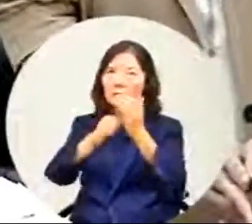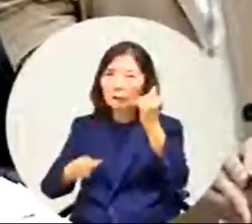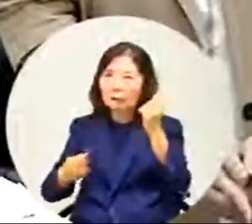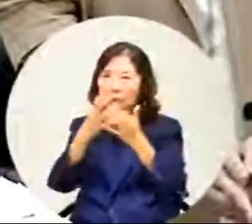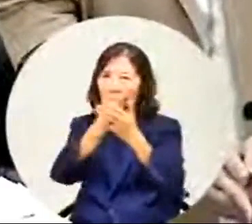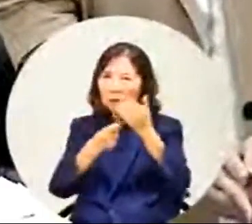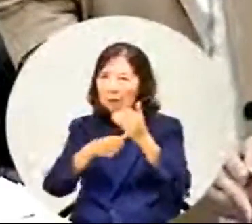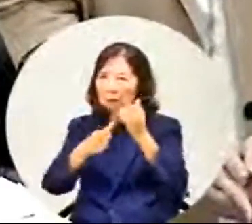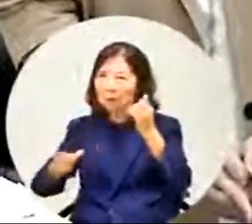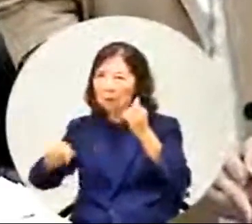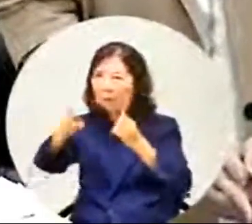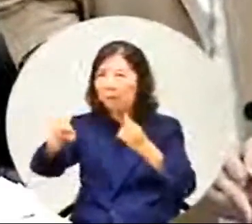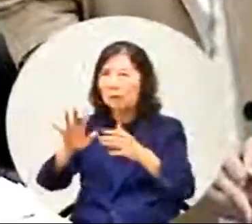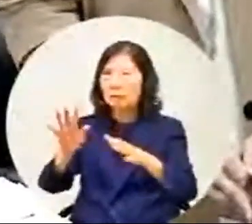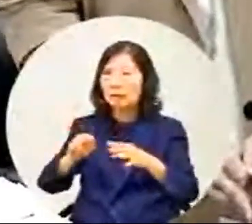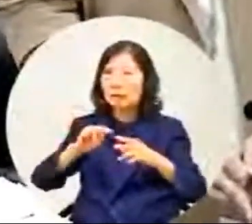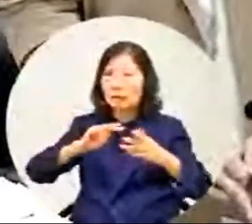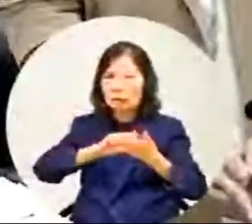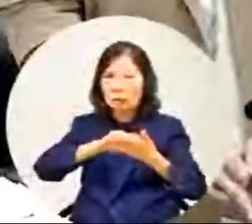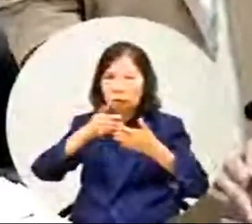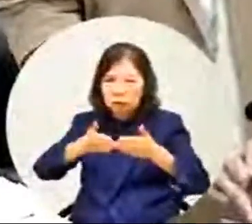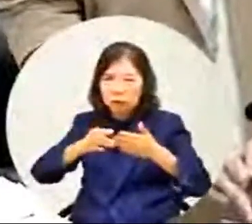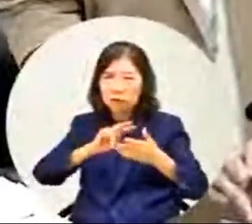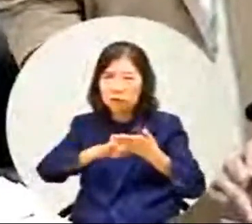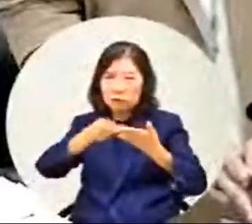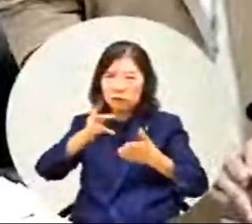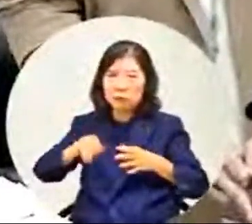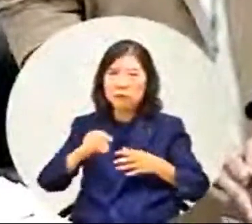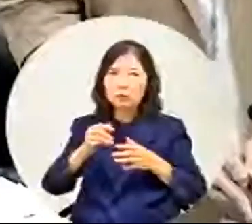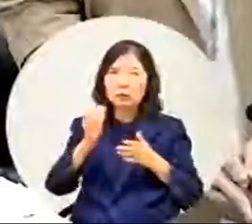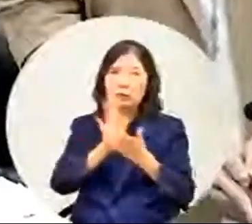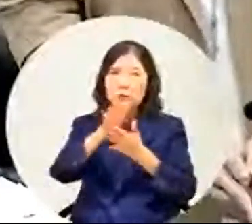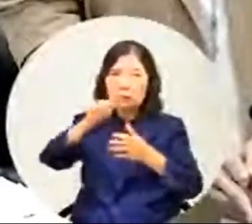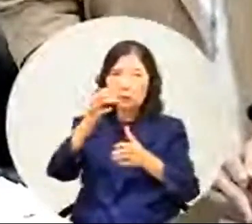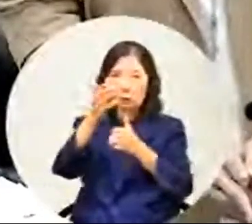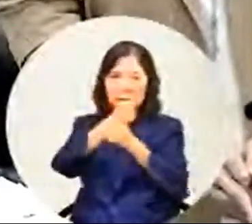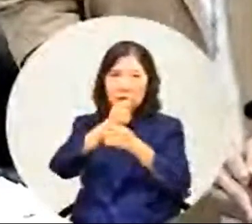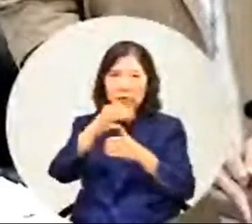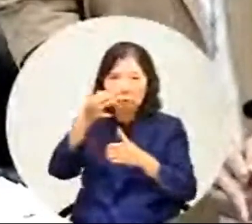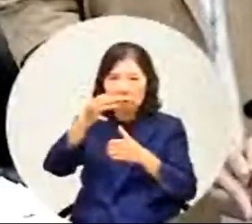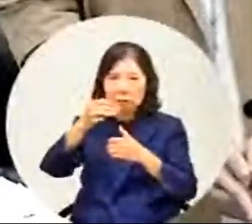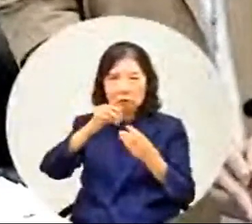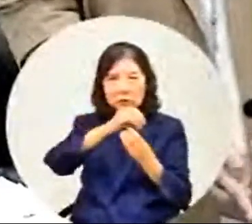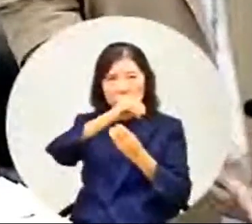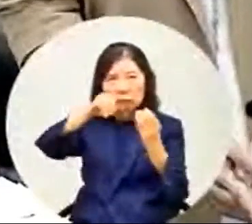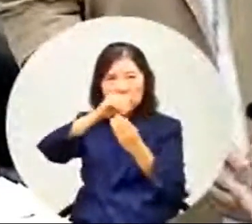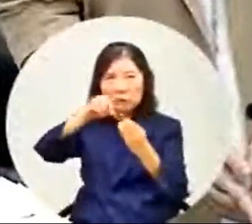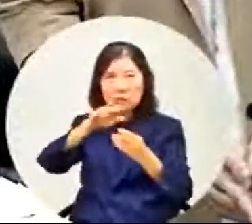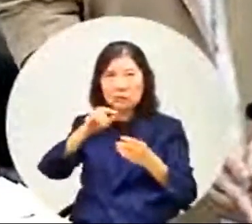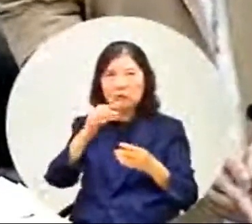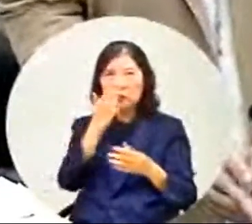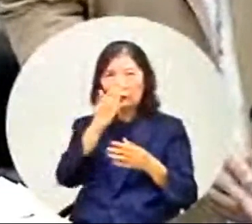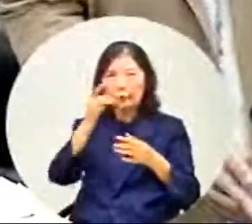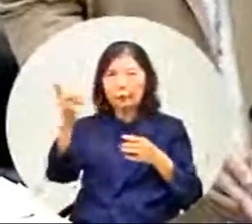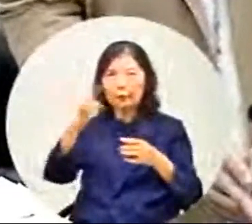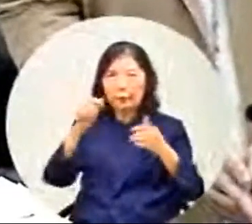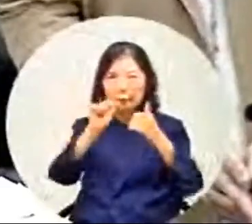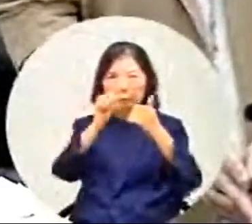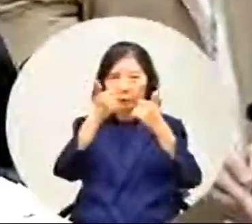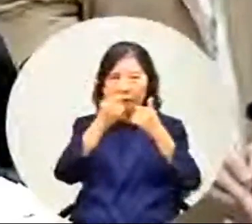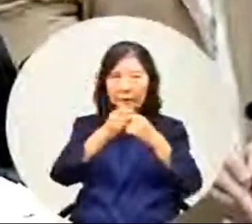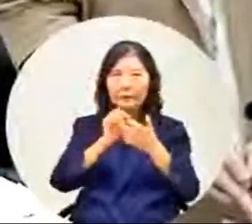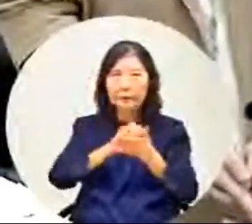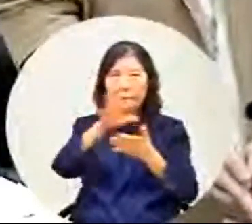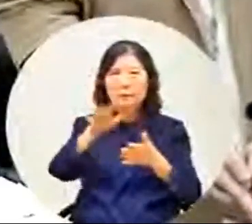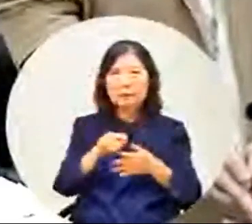的决策变更，你会造成你之后总经费的挪动，你们为什么不敢来议会报告？你们为什么不敢